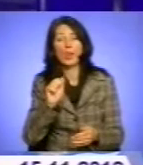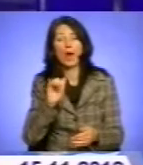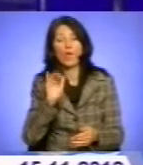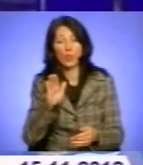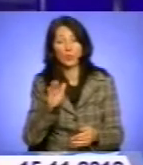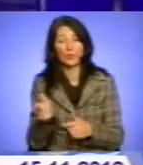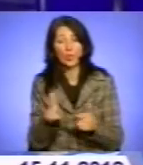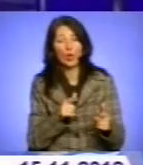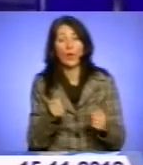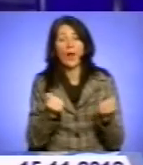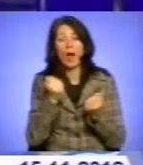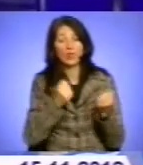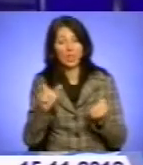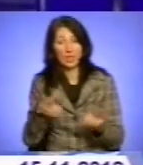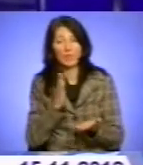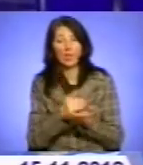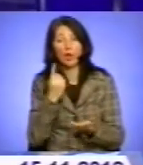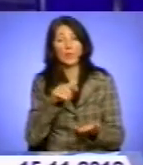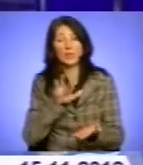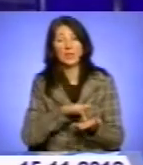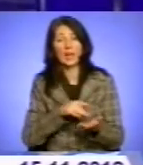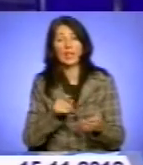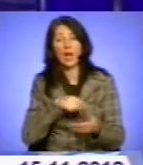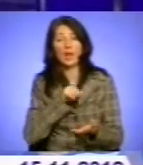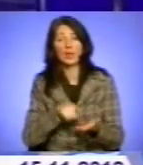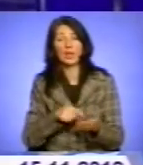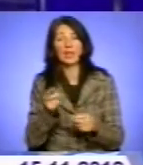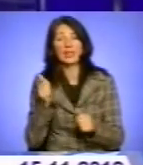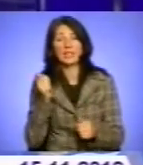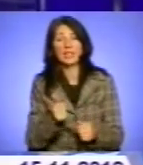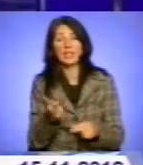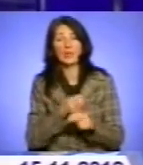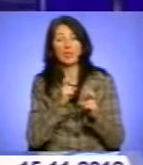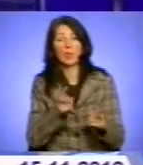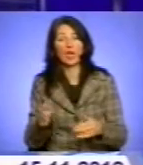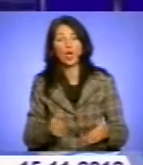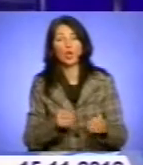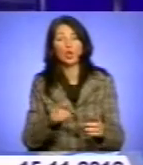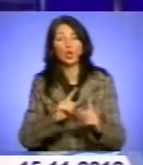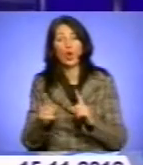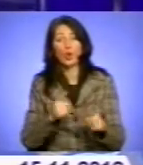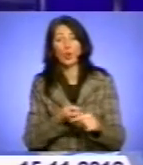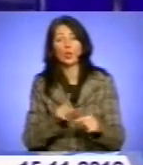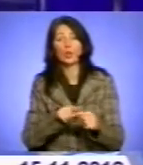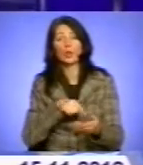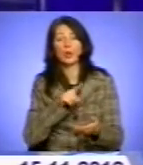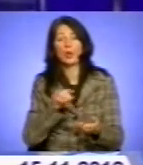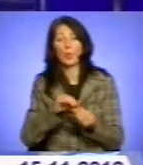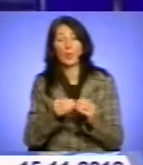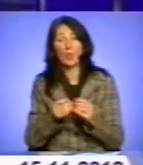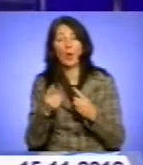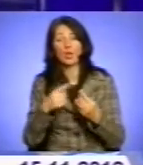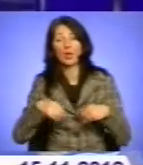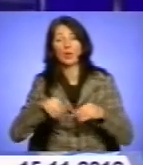Підготовка водіїв стала одним із центральних питань тижня безпеки дорожнього руху. Цю тему за круглим столом обговорили представники